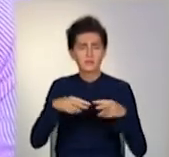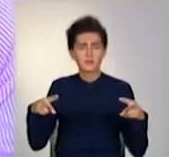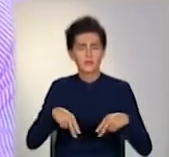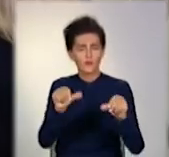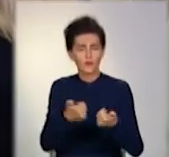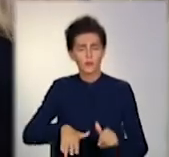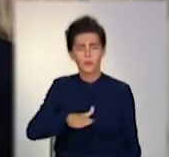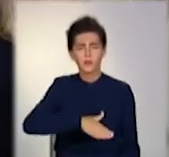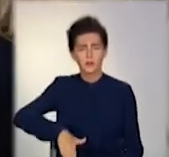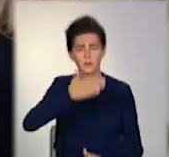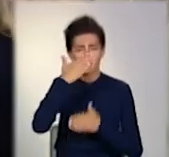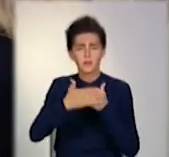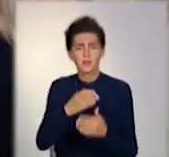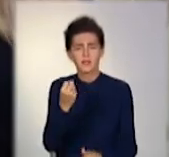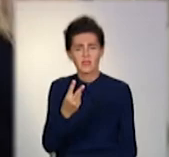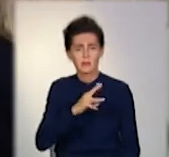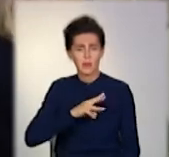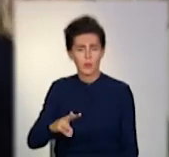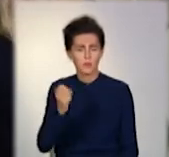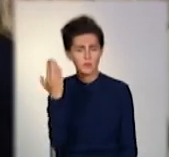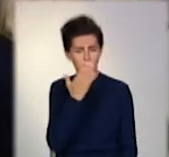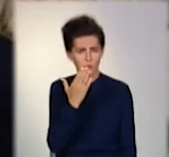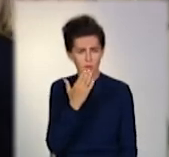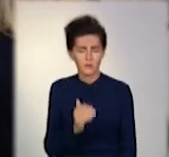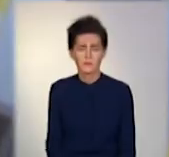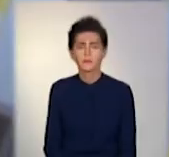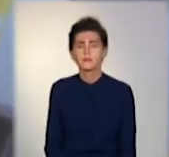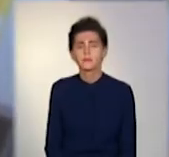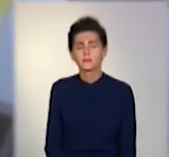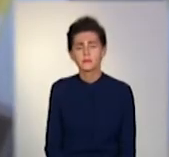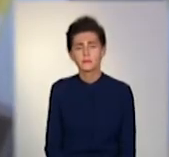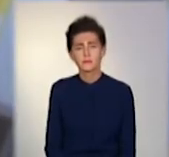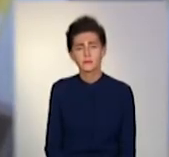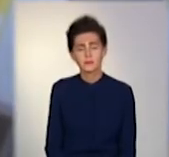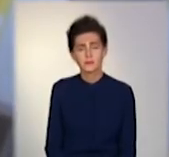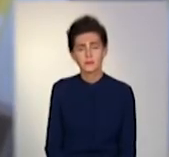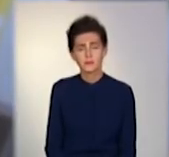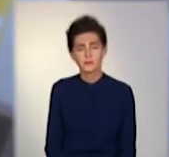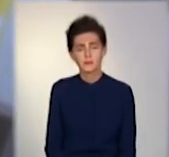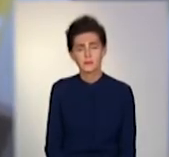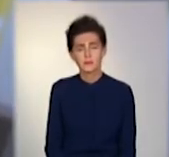– майже 12 мільйонів переглядів. Ростислав Сисоєв, Володимир Конопля для телеканалу «Донбас».